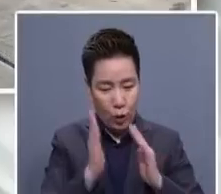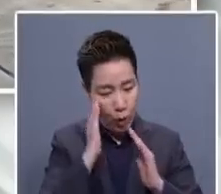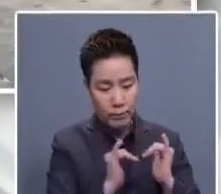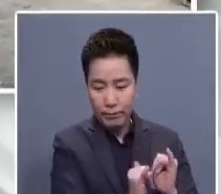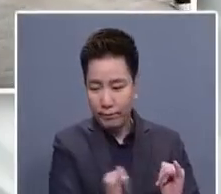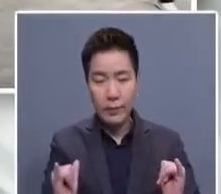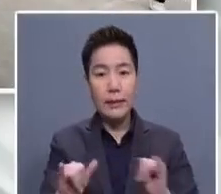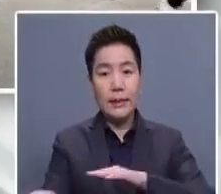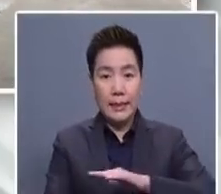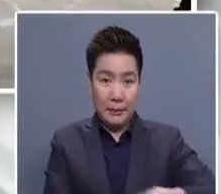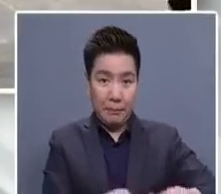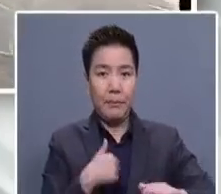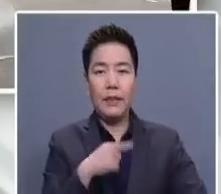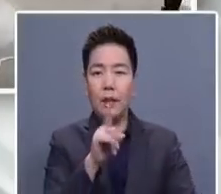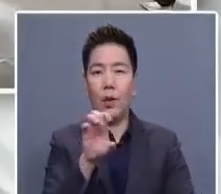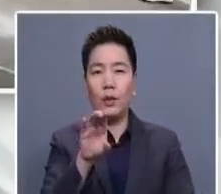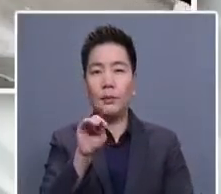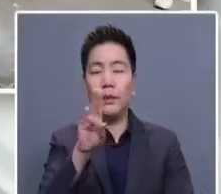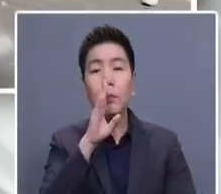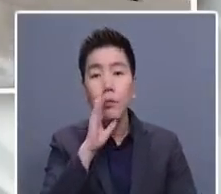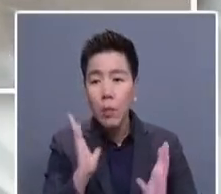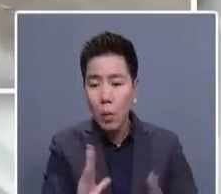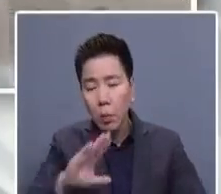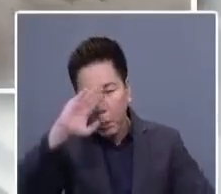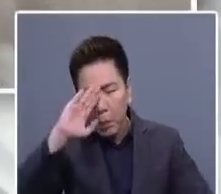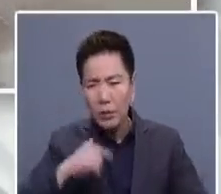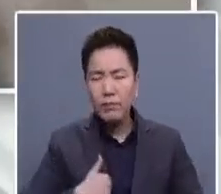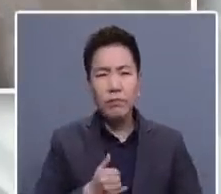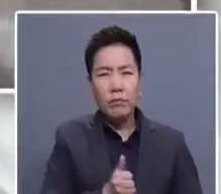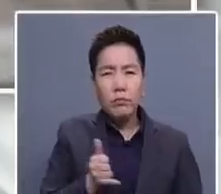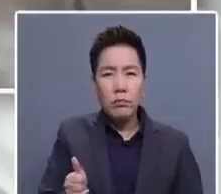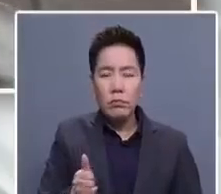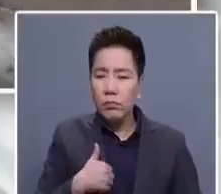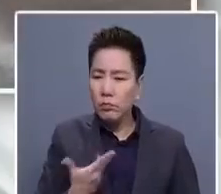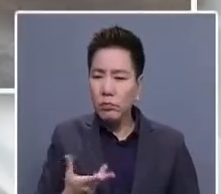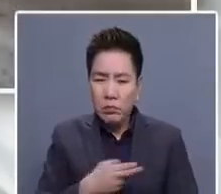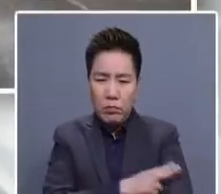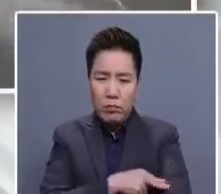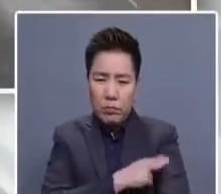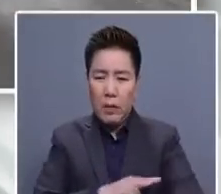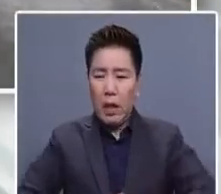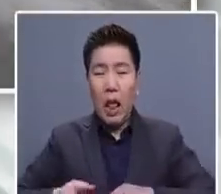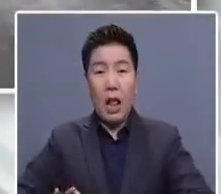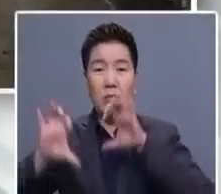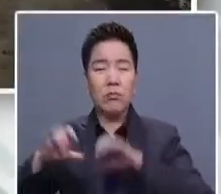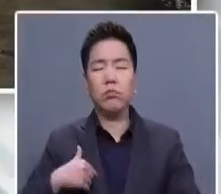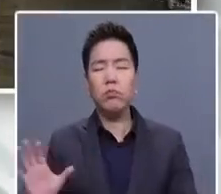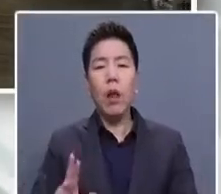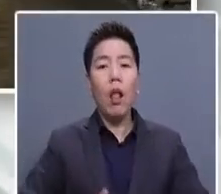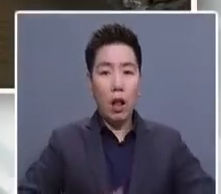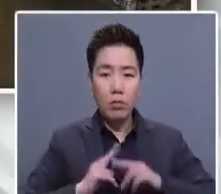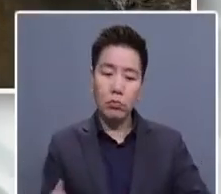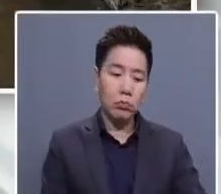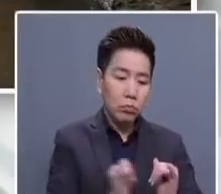ารถช่วยเหลือสนับสนุนในการดูแลคนที่ป่วยที่ไม่สะดวกในการเข้าโรงพยาบาลของรัฐหรือว่าคิ